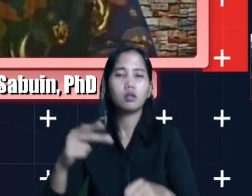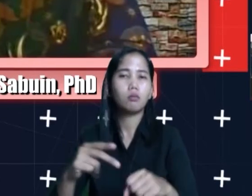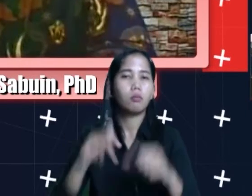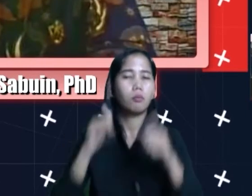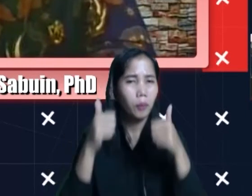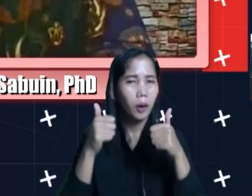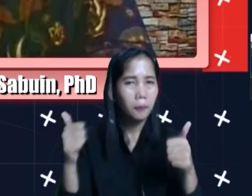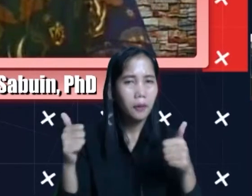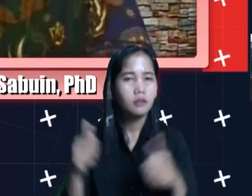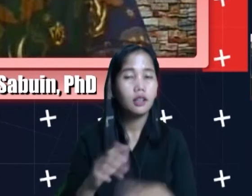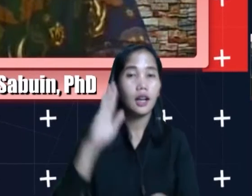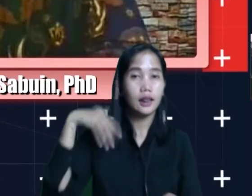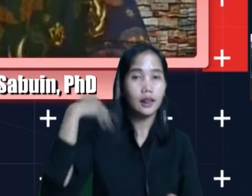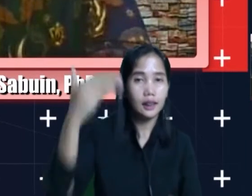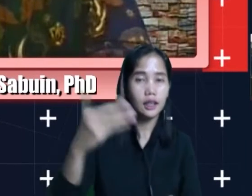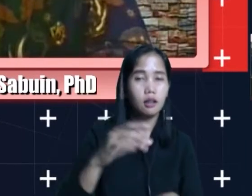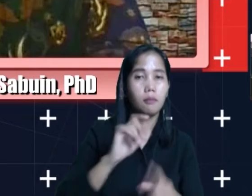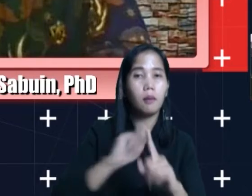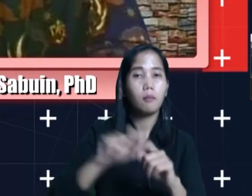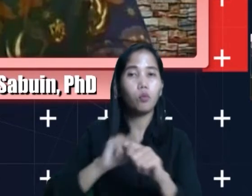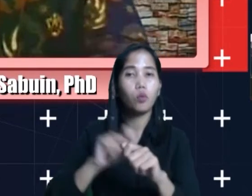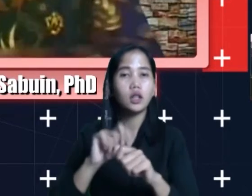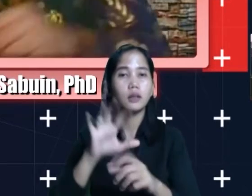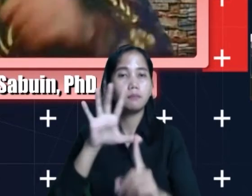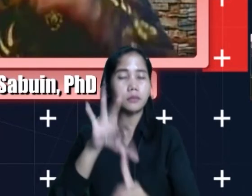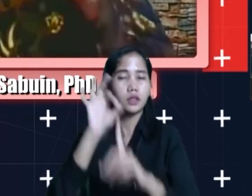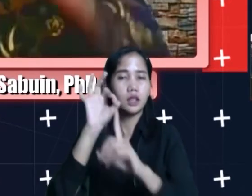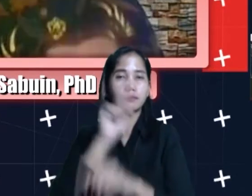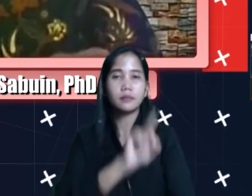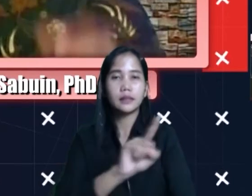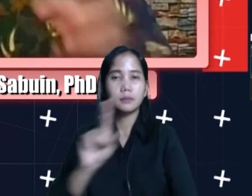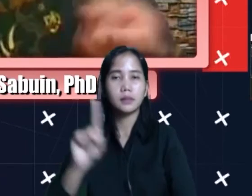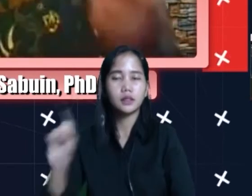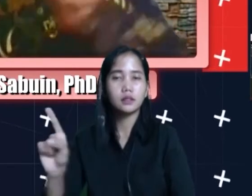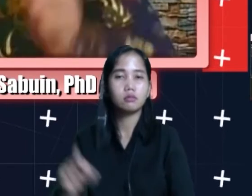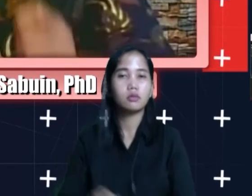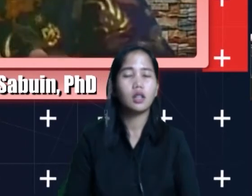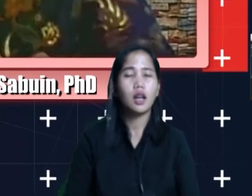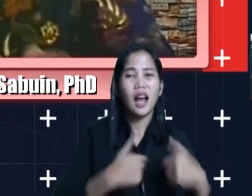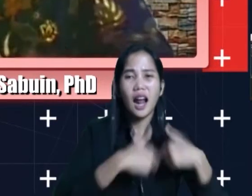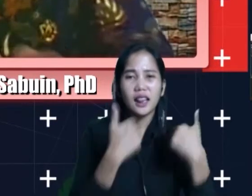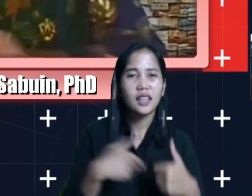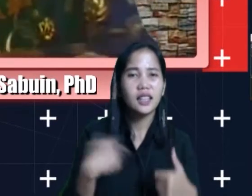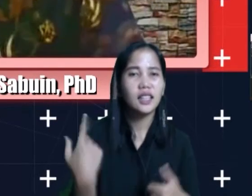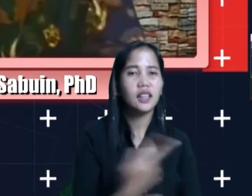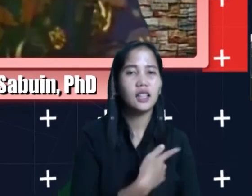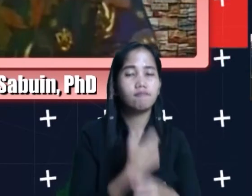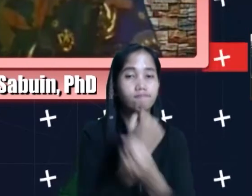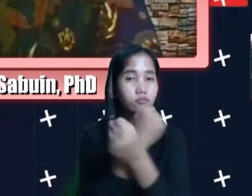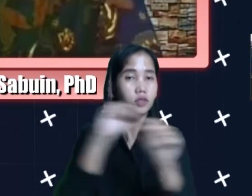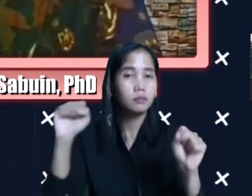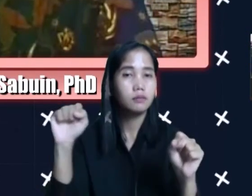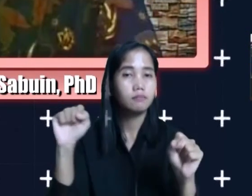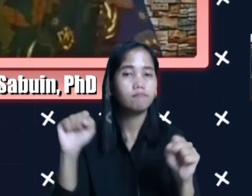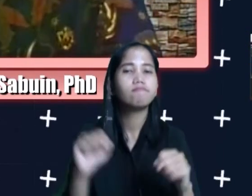penurutan dan perbuatan baik kita, dengan jalan mana kita bisa mendapatkan kasih karunia